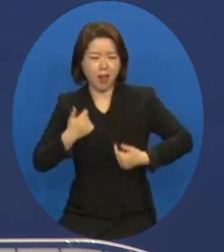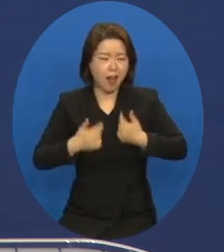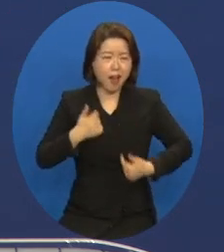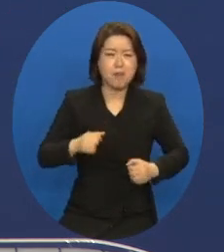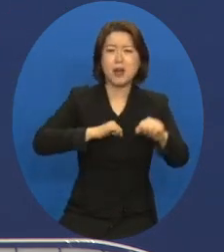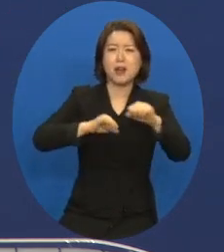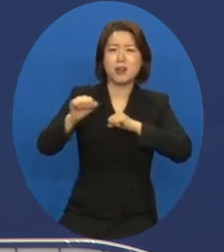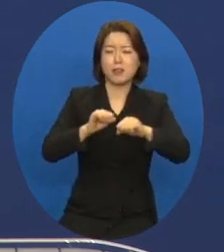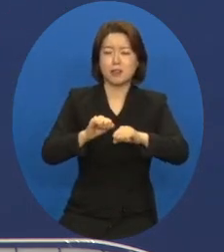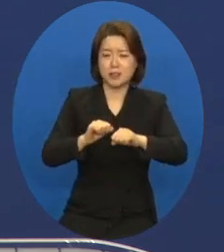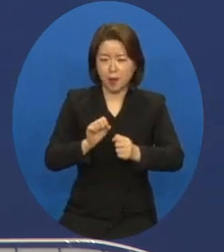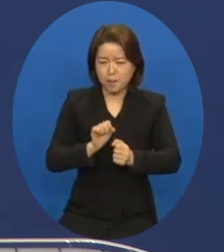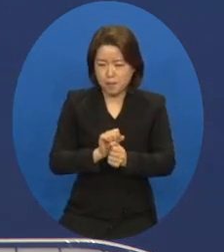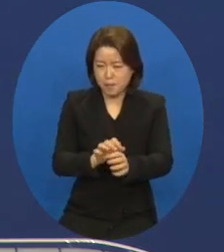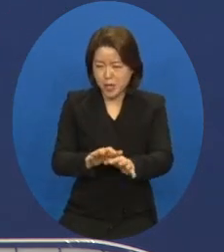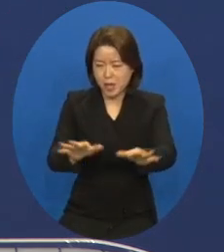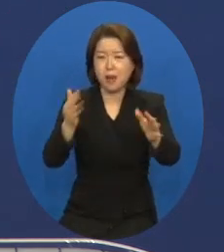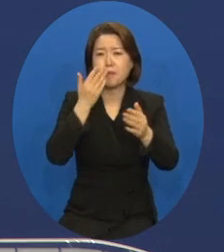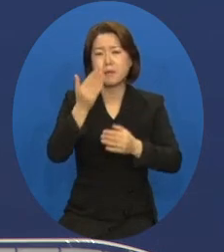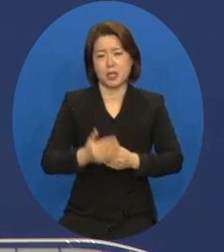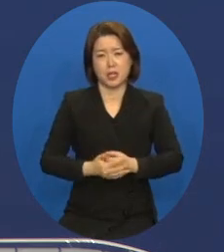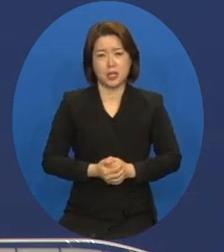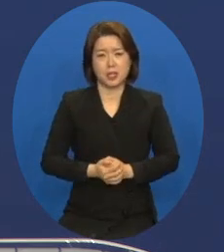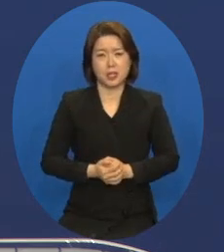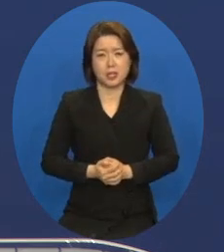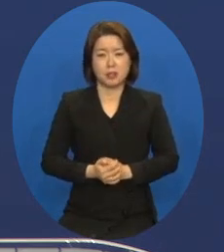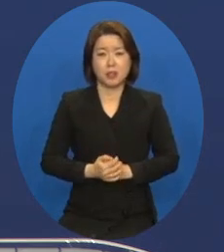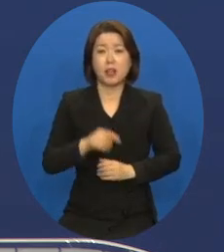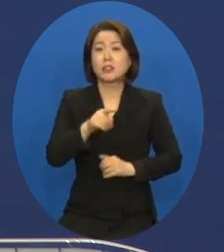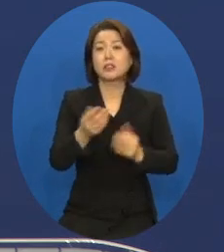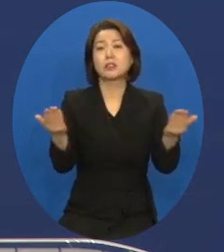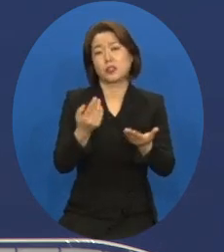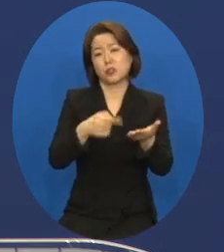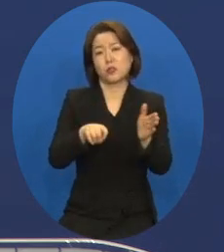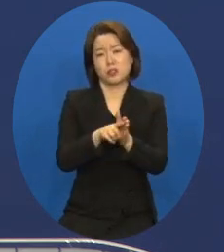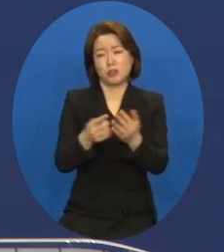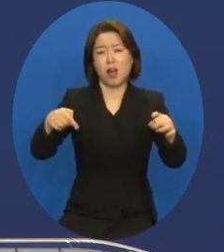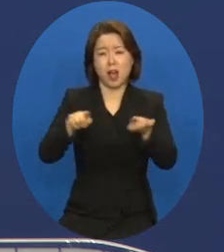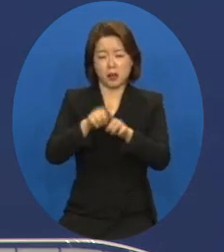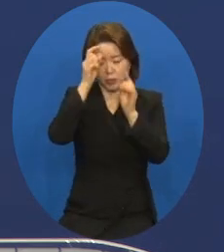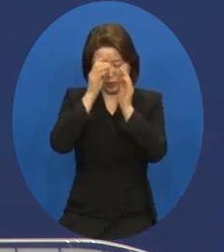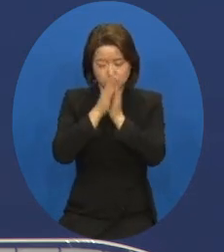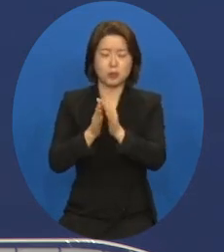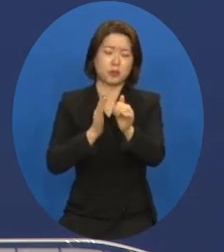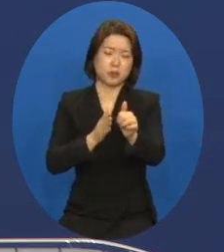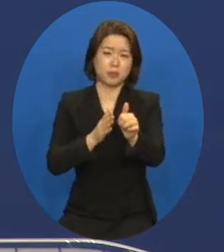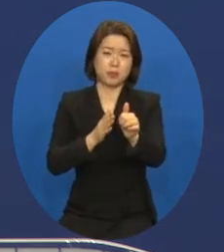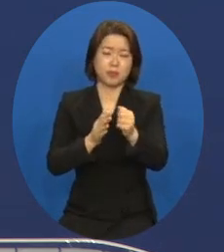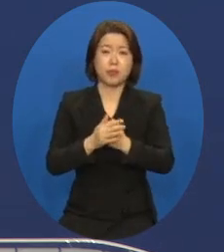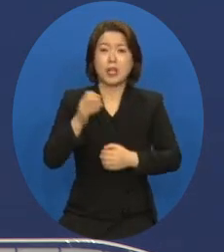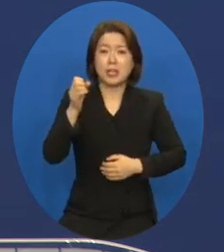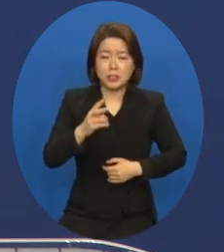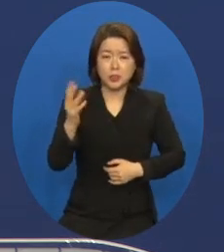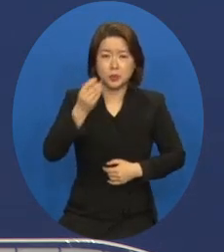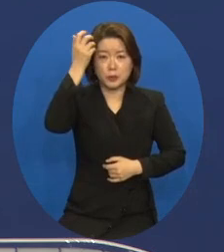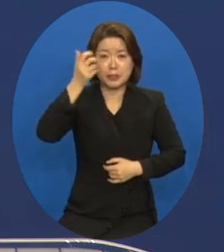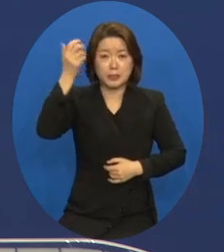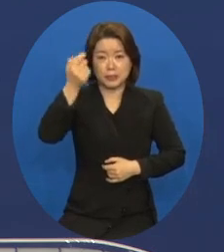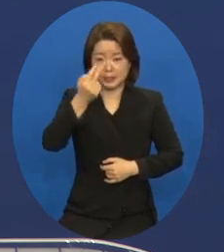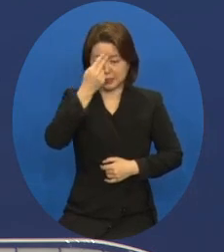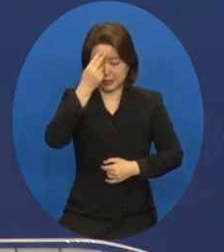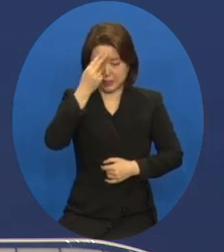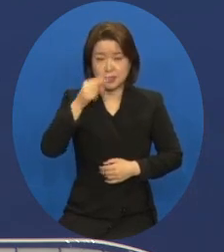일어나게 될 것입니다 그 일을 위해서 우리 같이 기도합시다 그리고 성령의 근심에